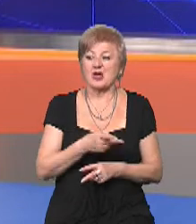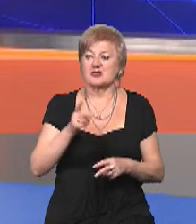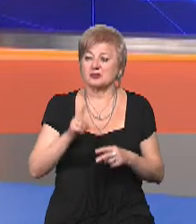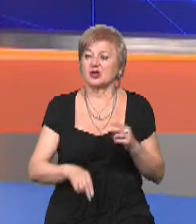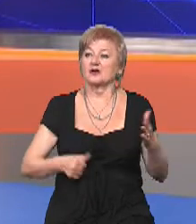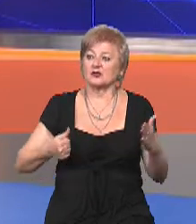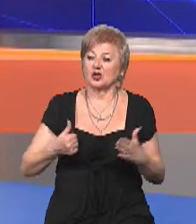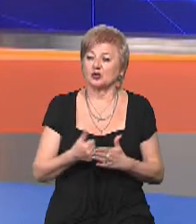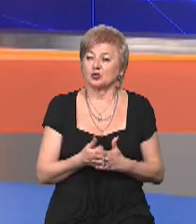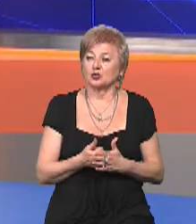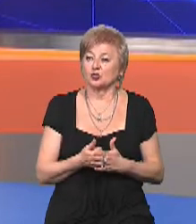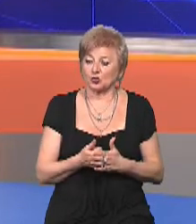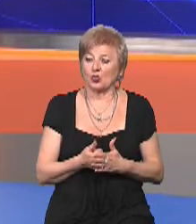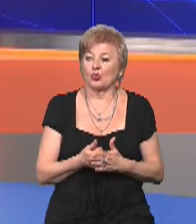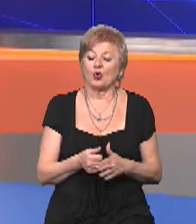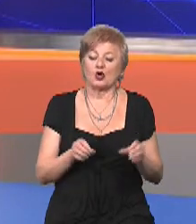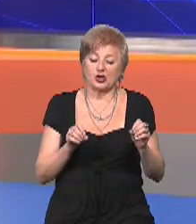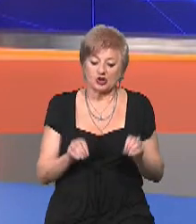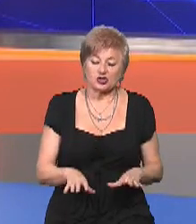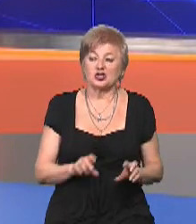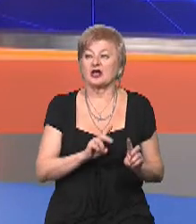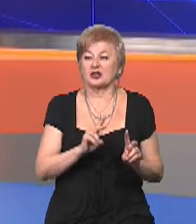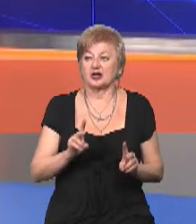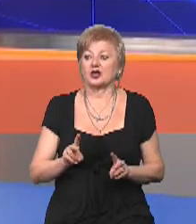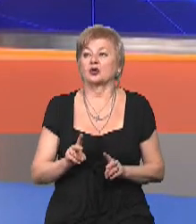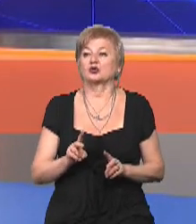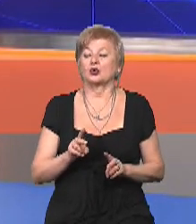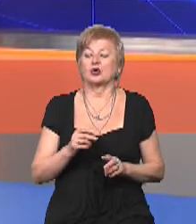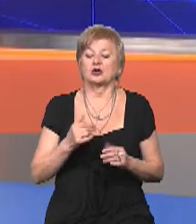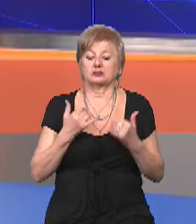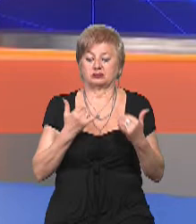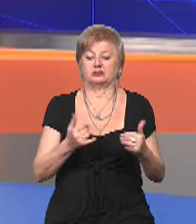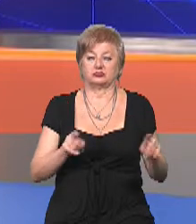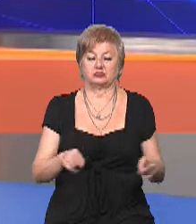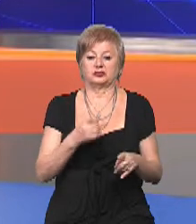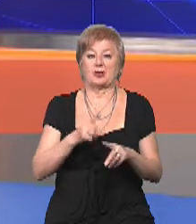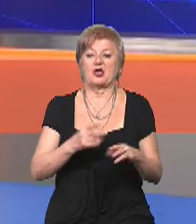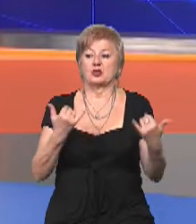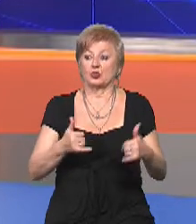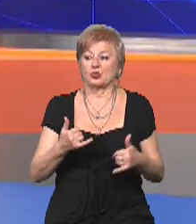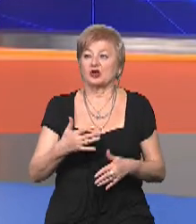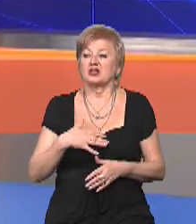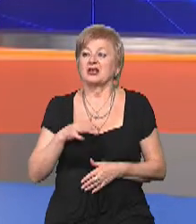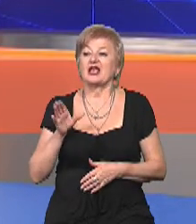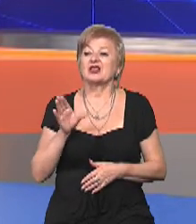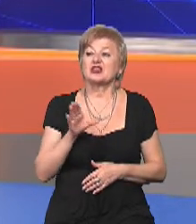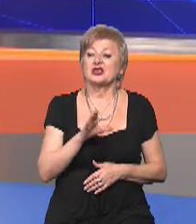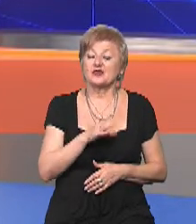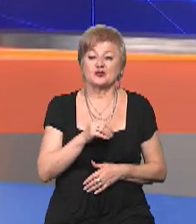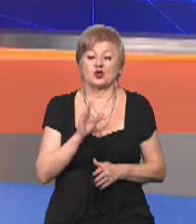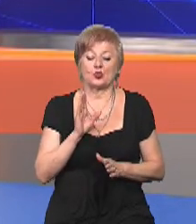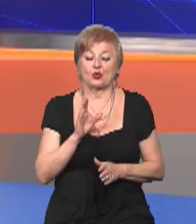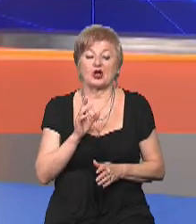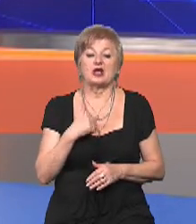до соответствующего решения, которое устроит электрометаллургов. Я хотел бы подчеркнуть, что я не всю галузь, конечно, только